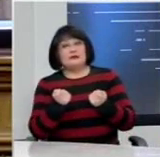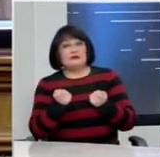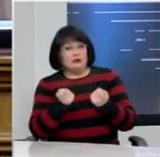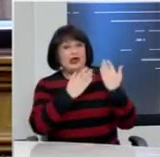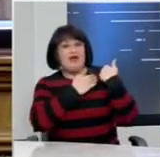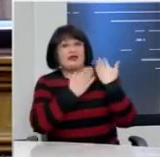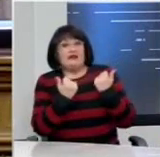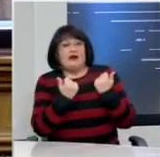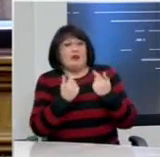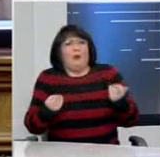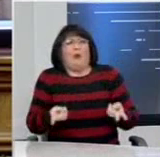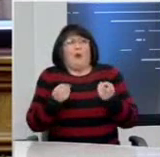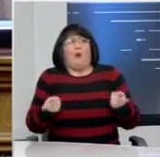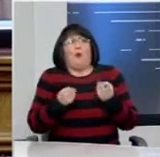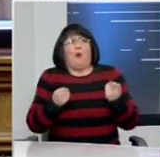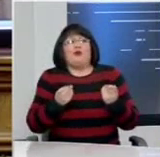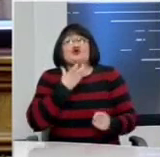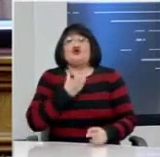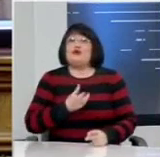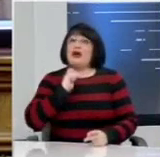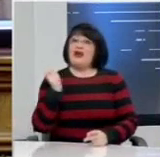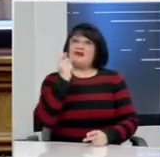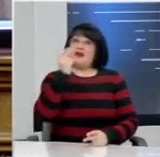ανευθυνότητα κρίσιμα εθνικά θέματα